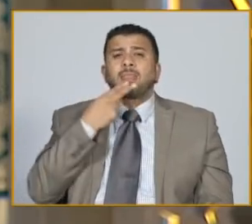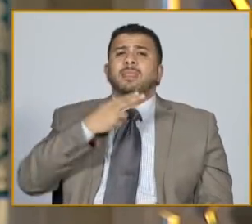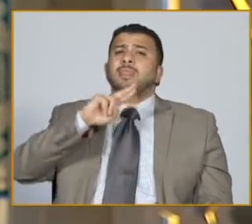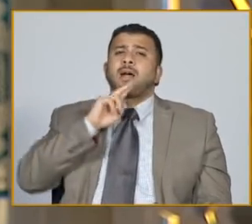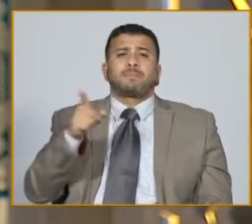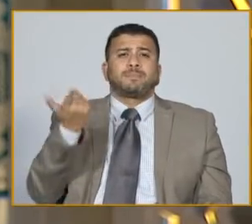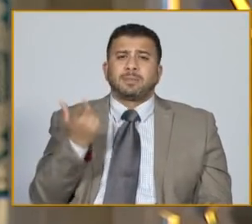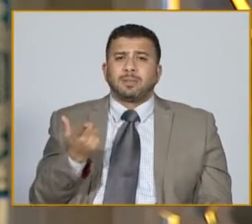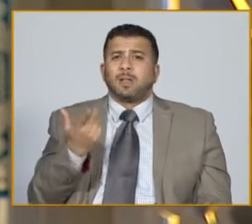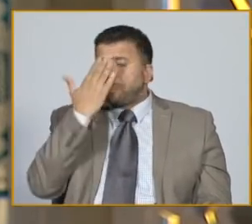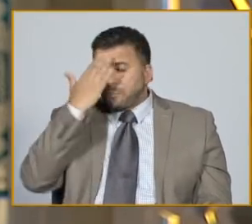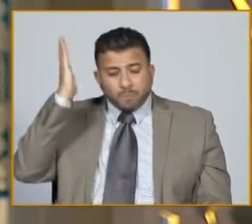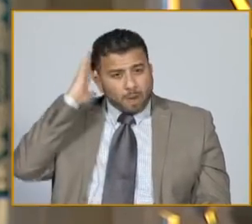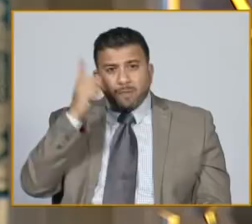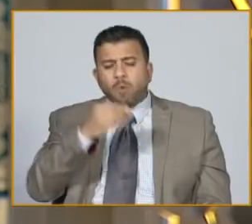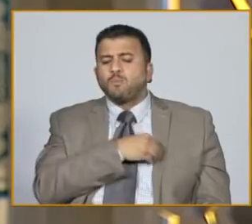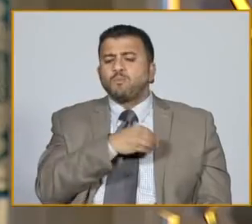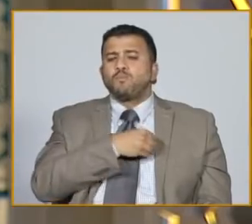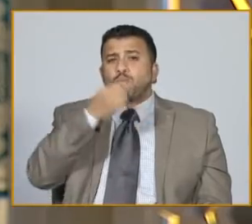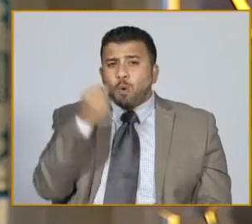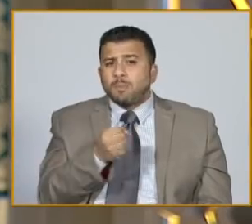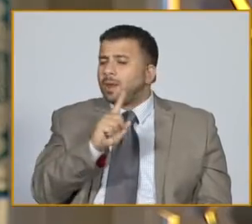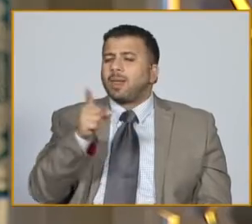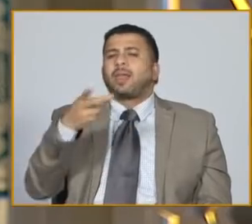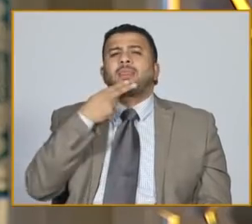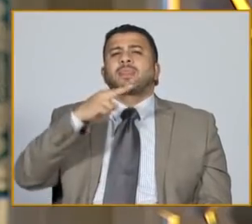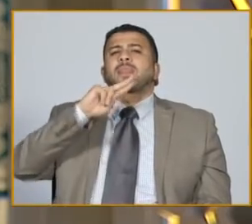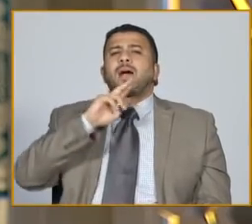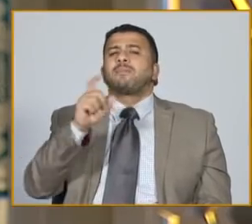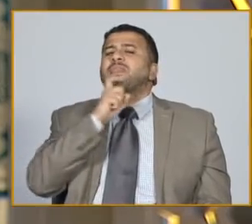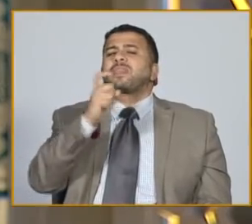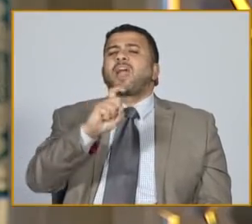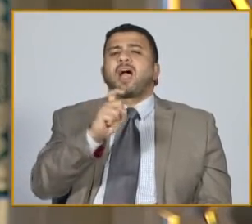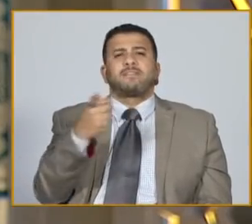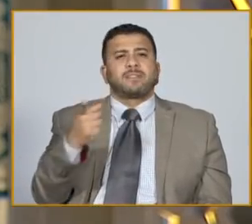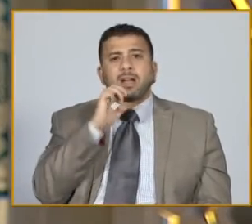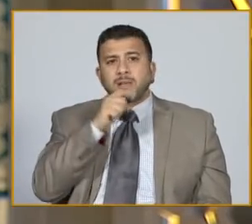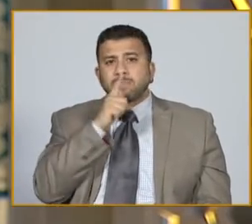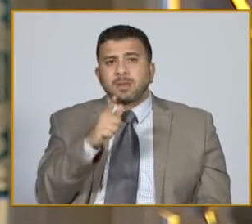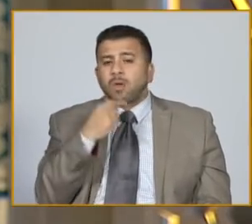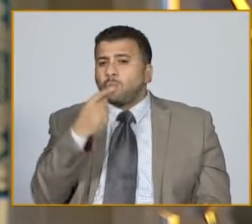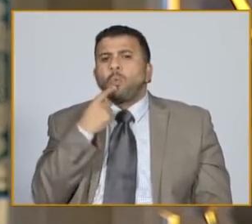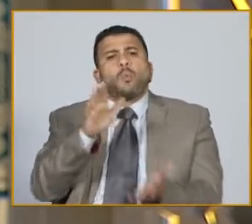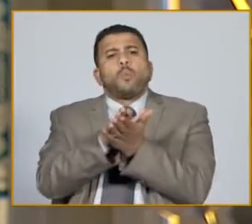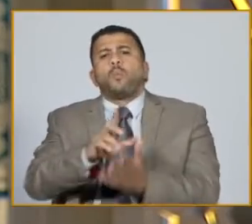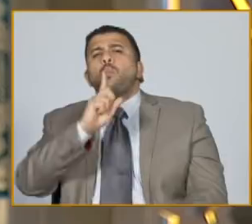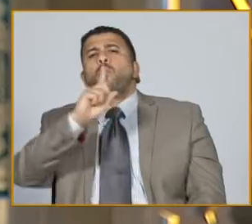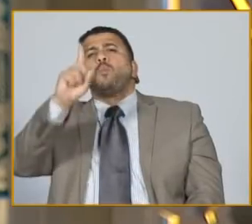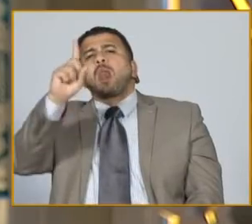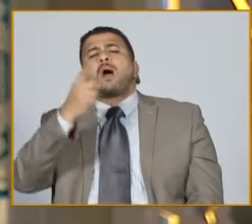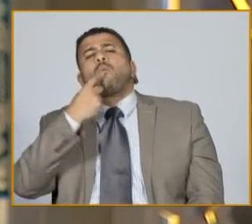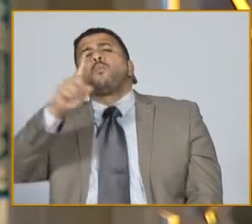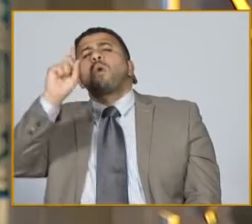الكذب الذين لا يؤمنون بآيات الله وأولئك هم الكاذبون. قل جل وعلا ولا تطع كل حلاف مهين هماز